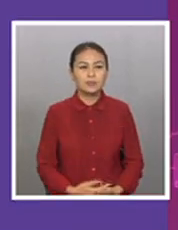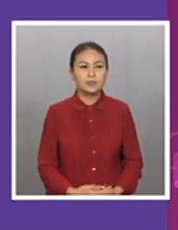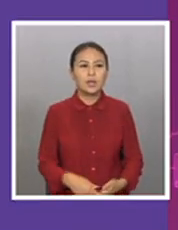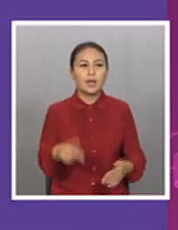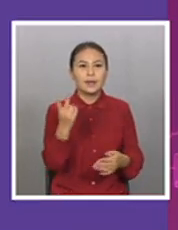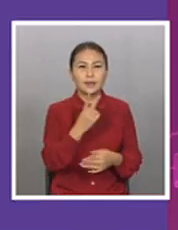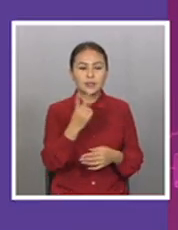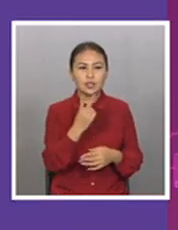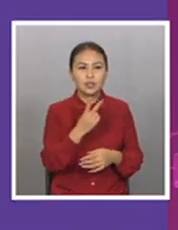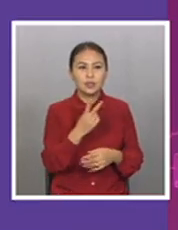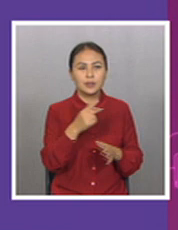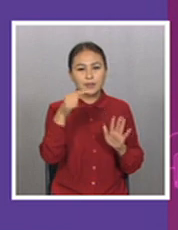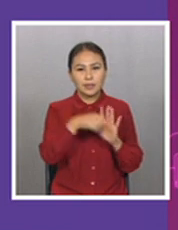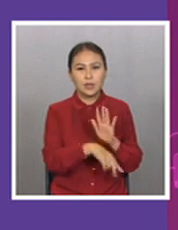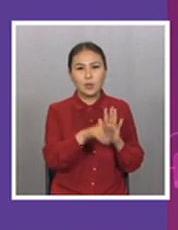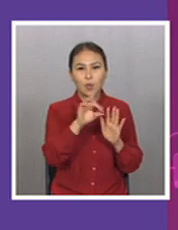Екінші, терең көл.